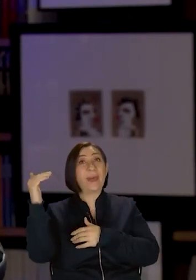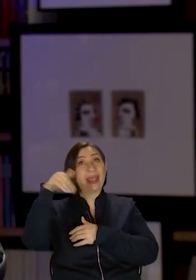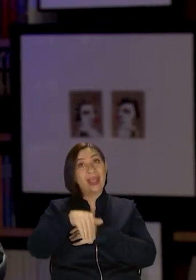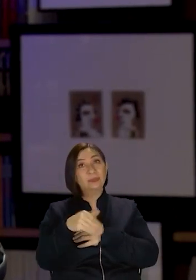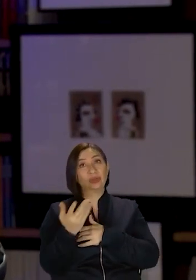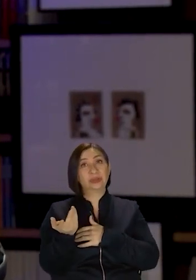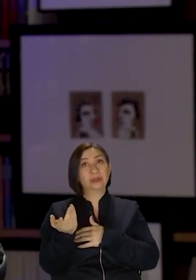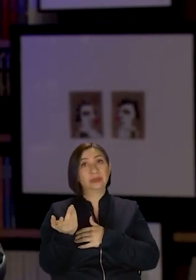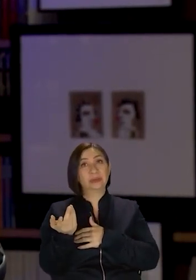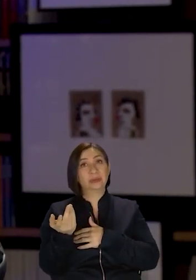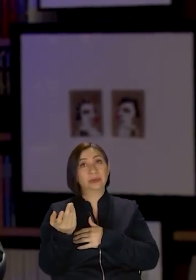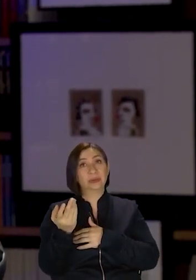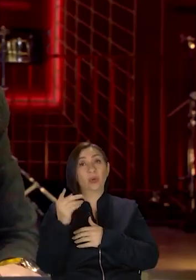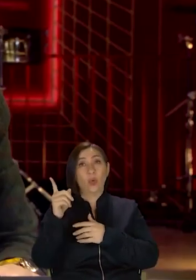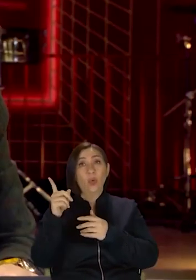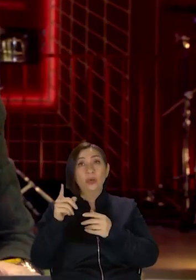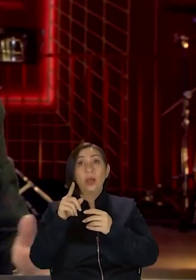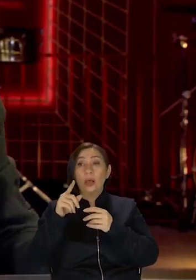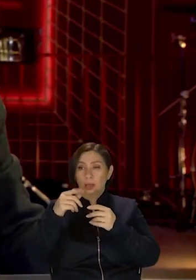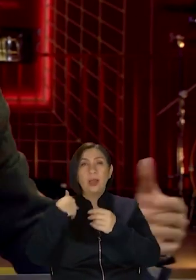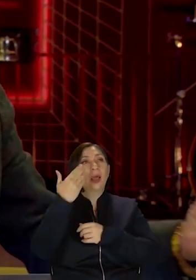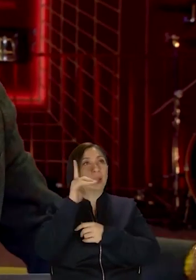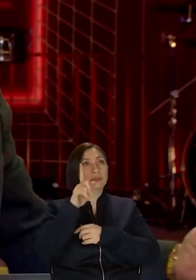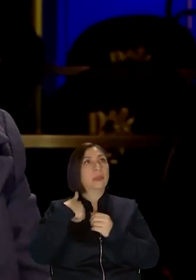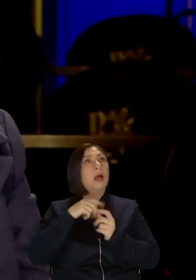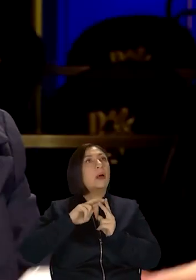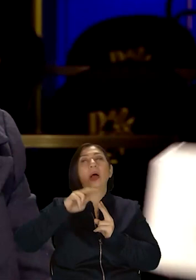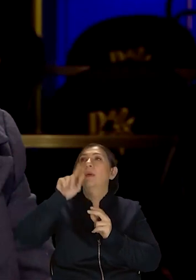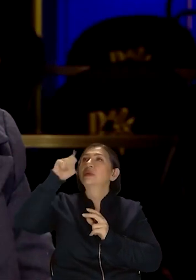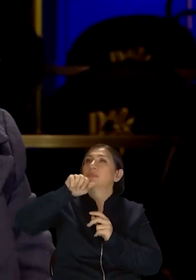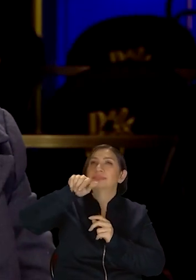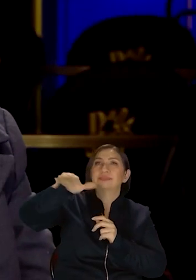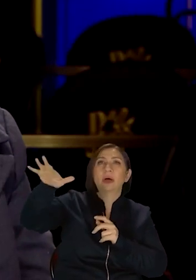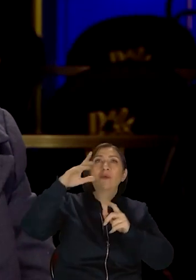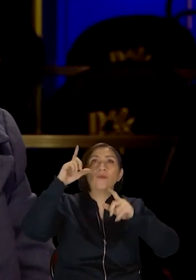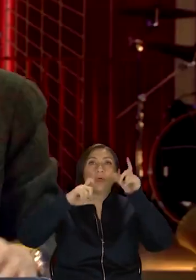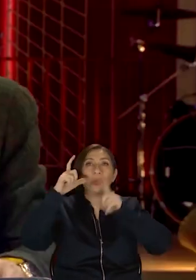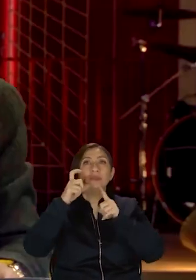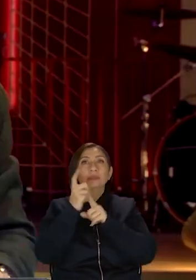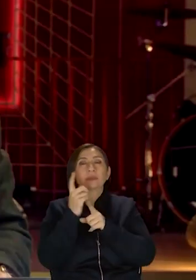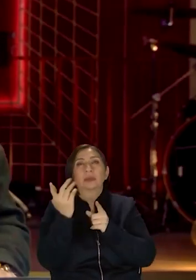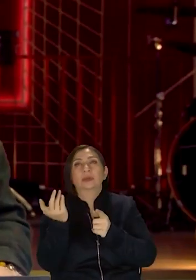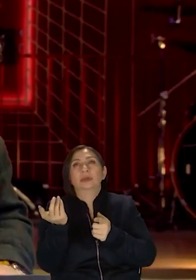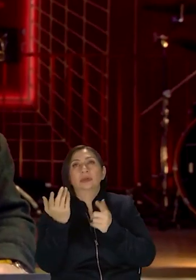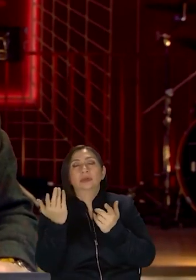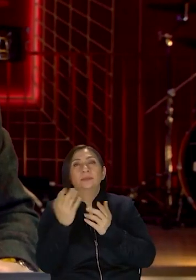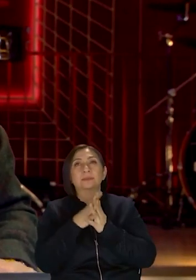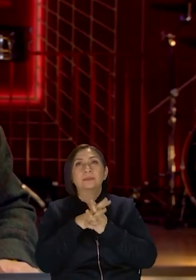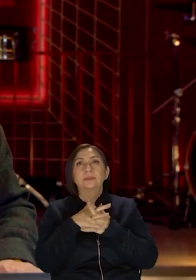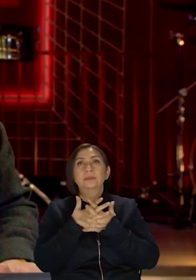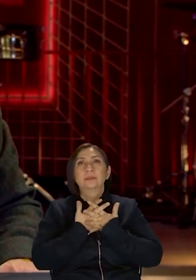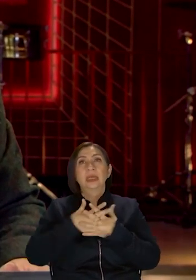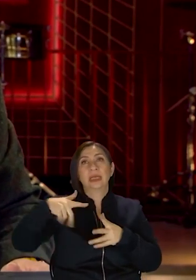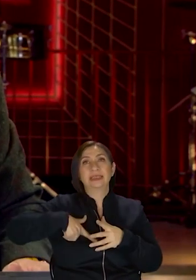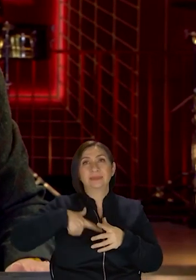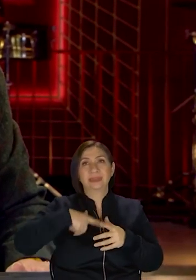gelmiş. Onun bunu da bakışı, aktarıyor. Onun şeyi, onun fotoğrafları falan. Ve sonra, yahu şeyde